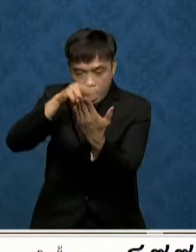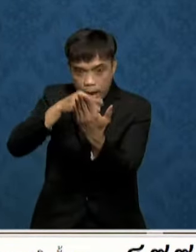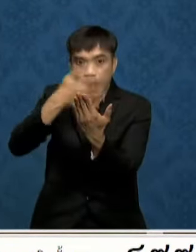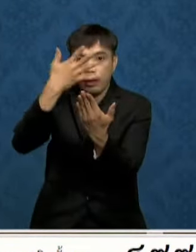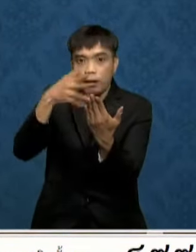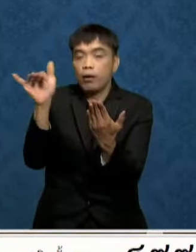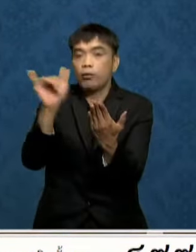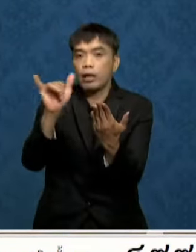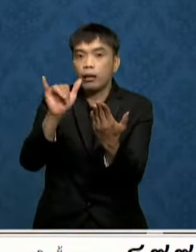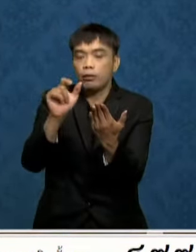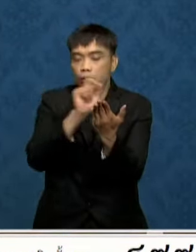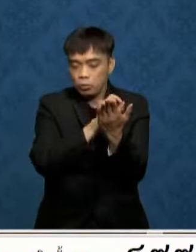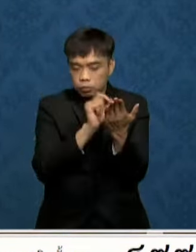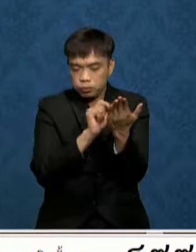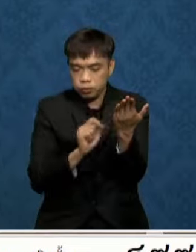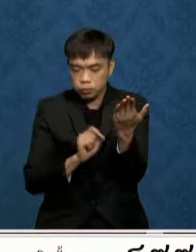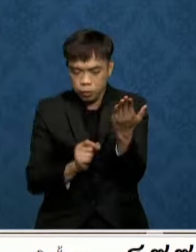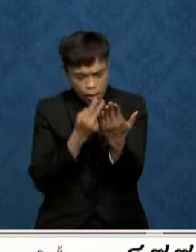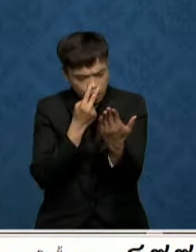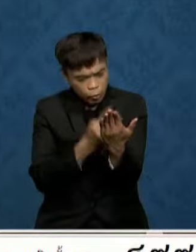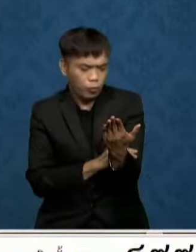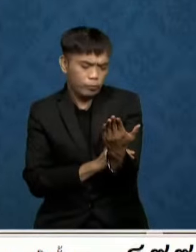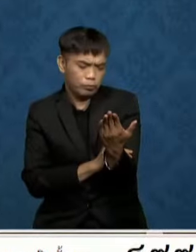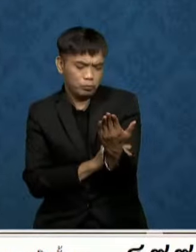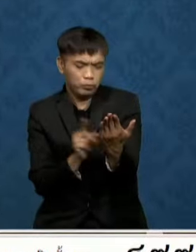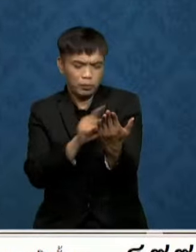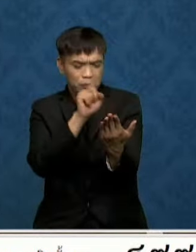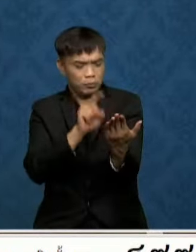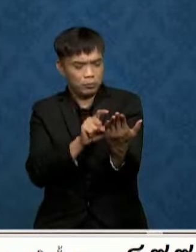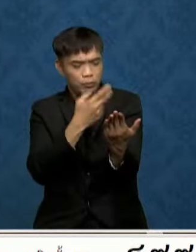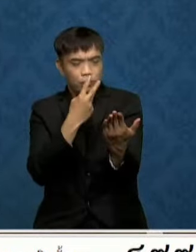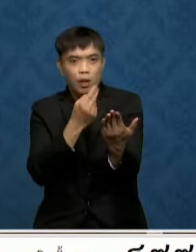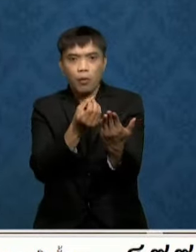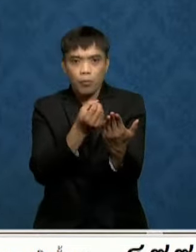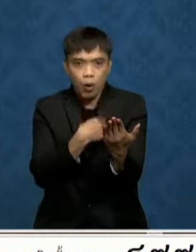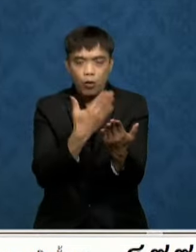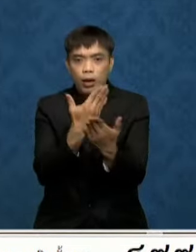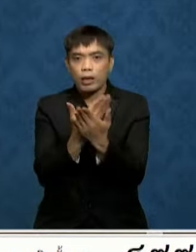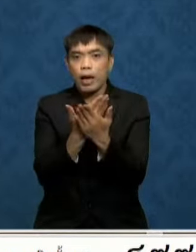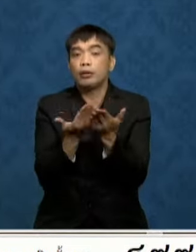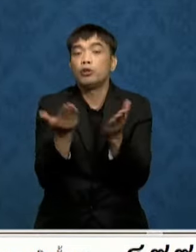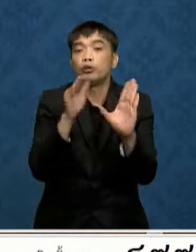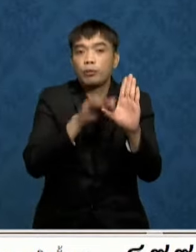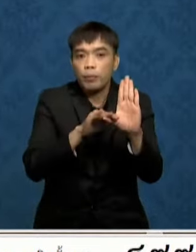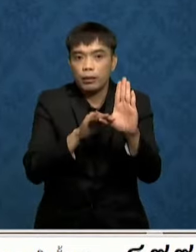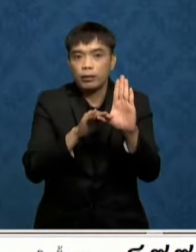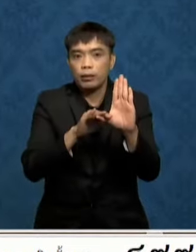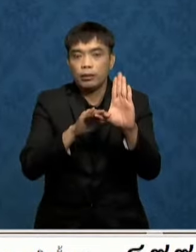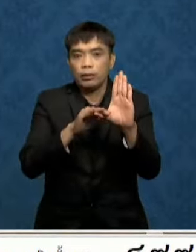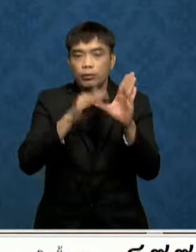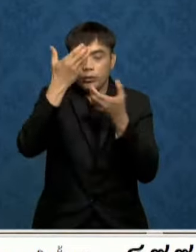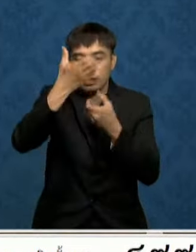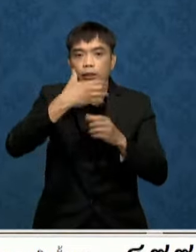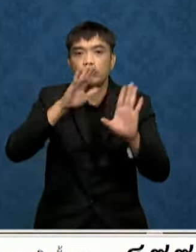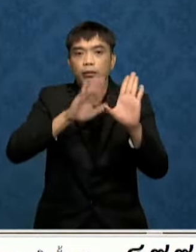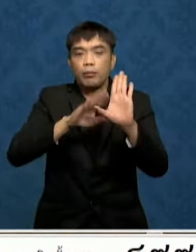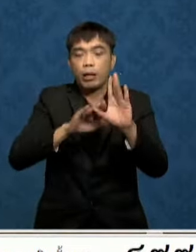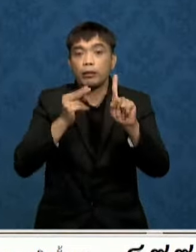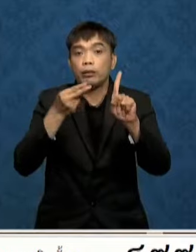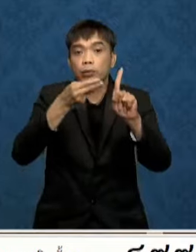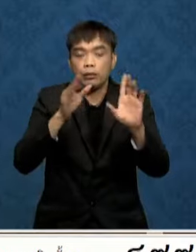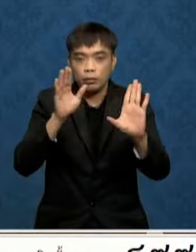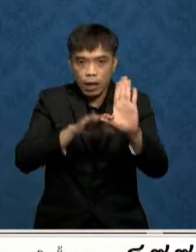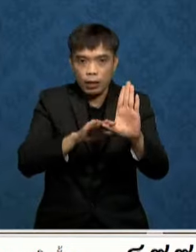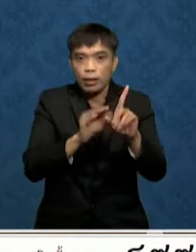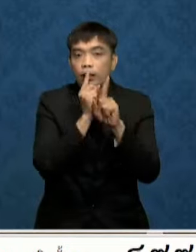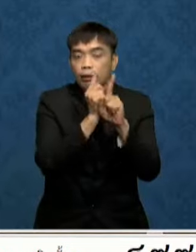มาว่ายังไงเนี่ยมันไม่มีข้อไหนเลยค่ะที่จะการที่บอกว่าการลงทะเบียนเนี่ยมันจะเข้านิยามของหนี้ตามมาตรา